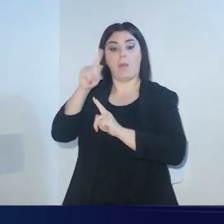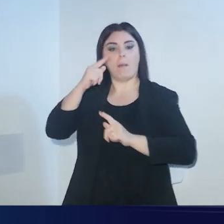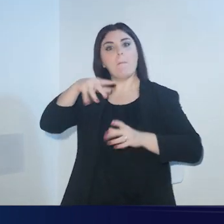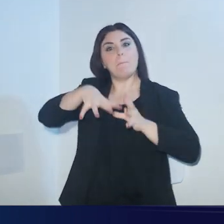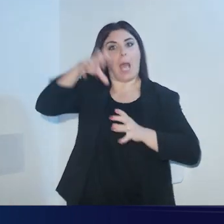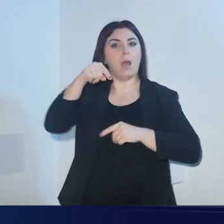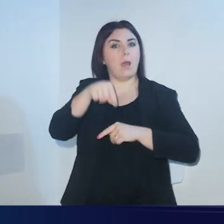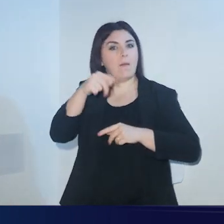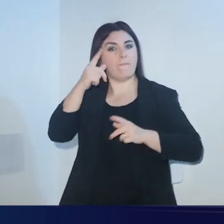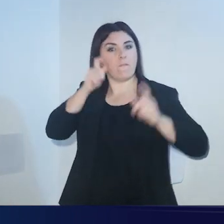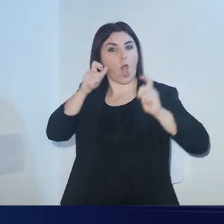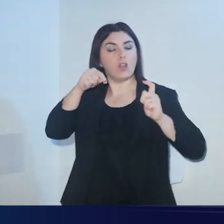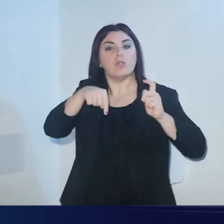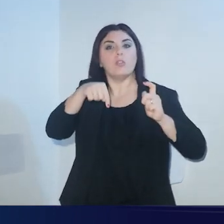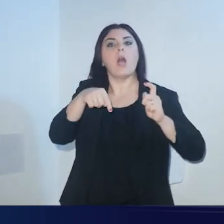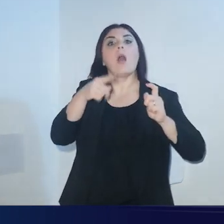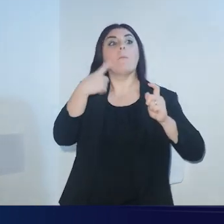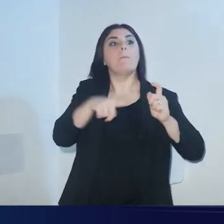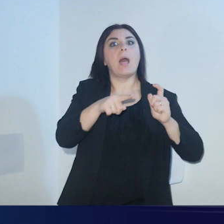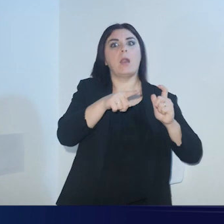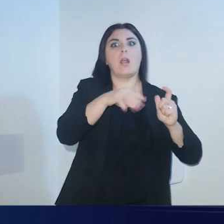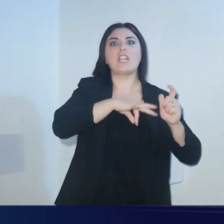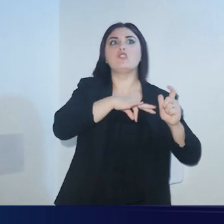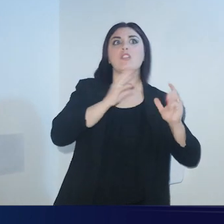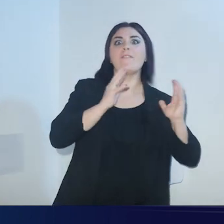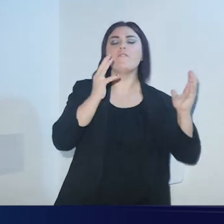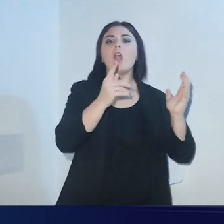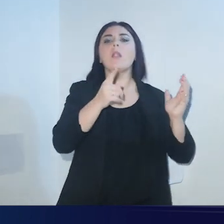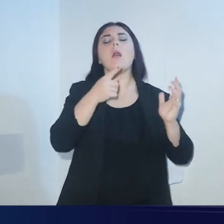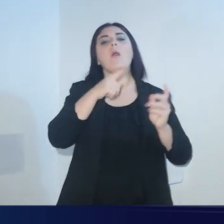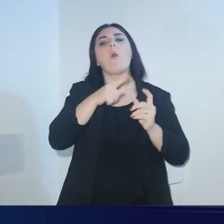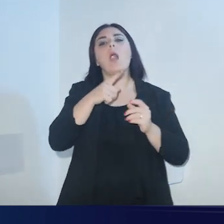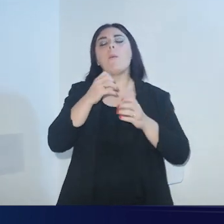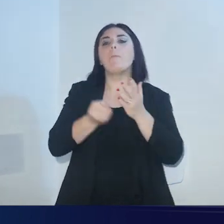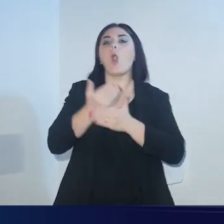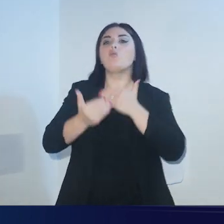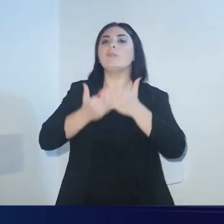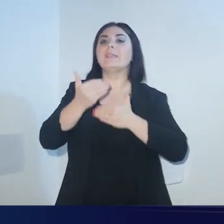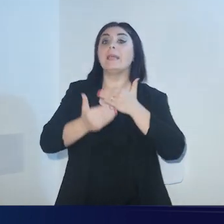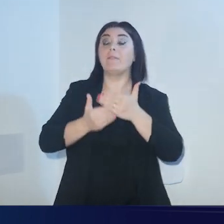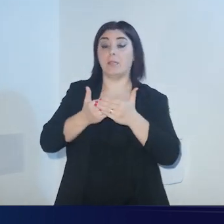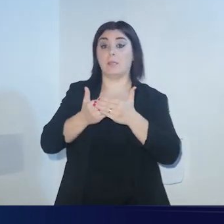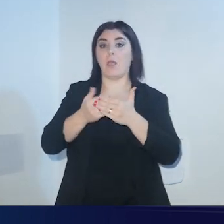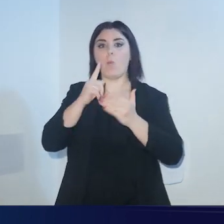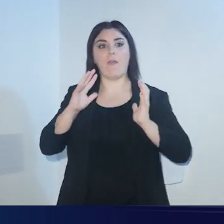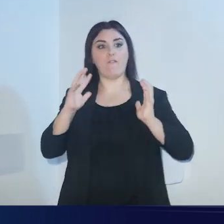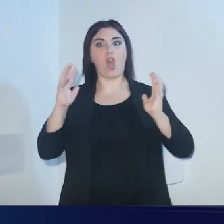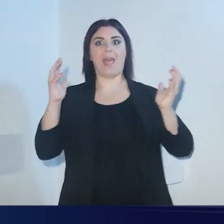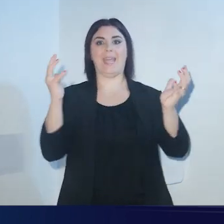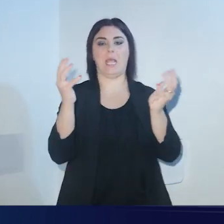telerilevamento delle risorse forestali è quello appunto di stimare la produttività delle